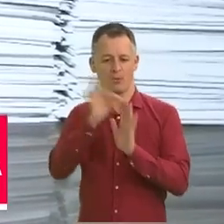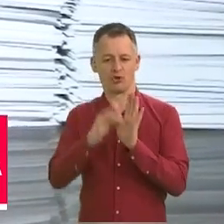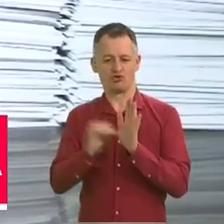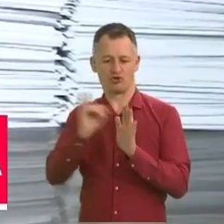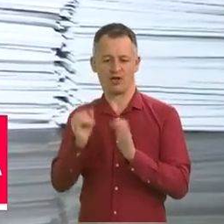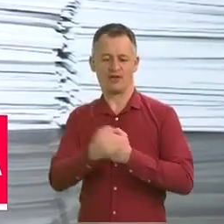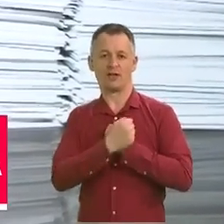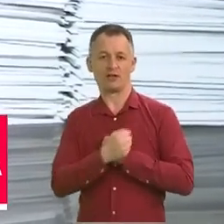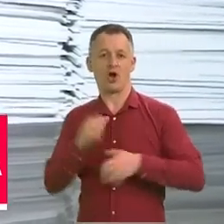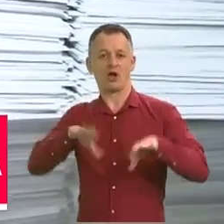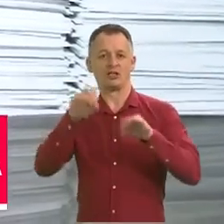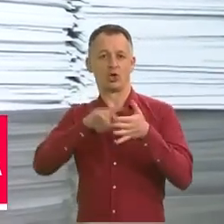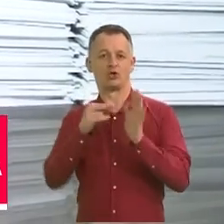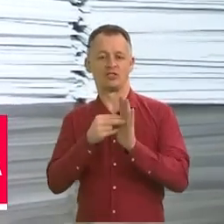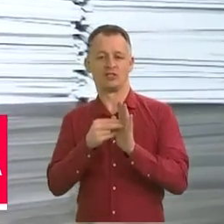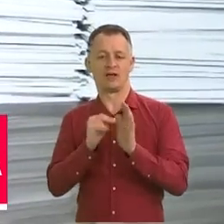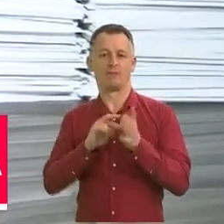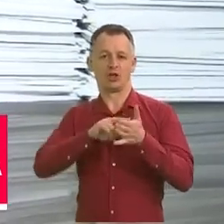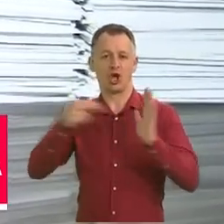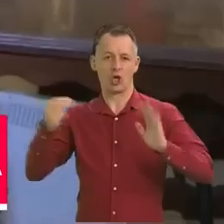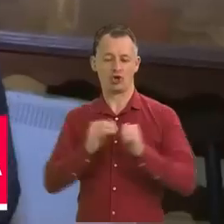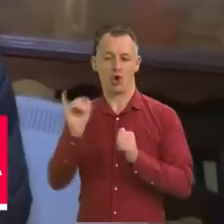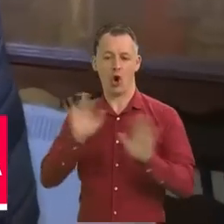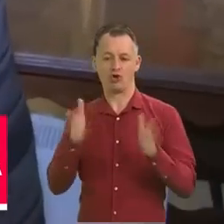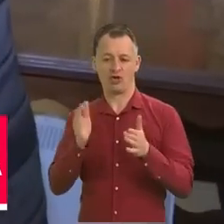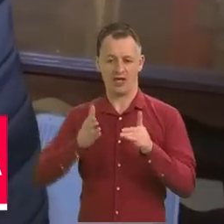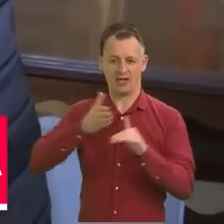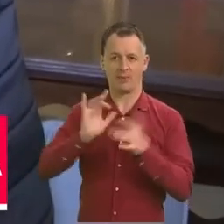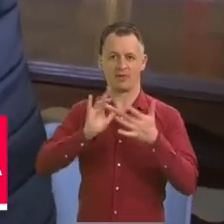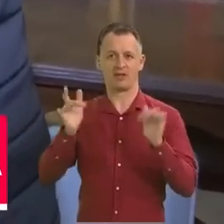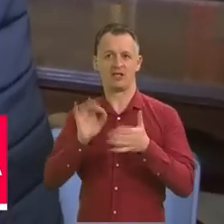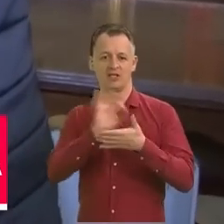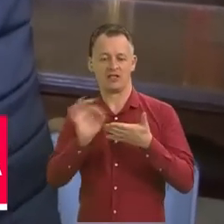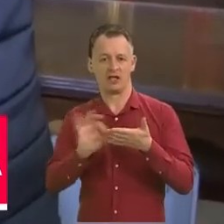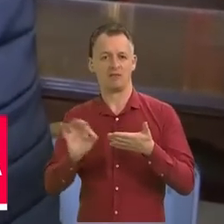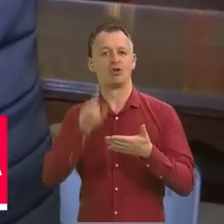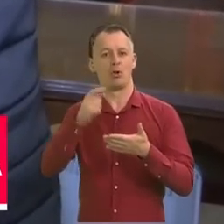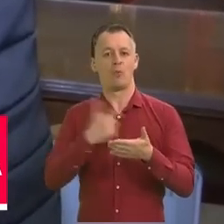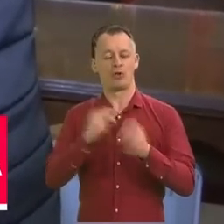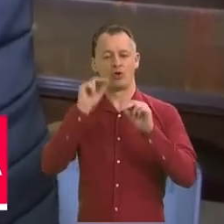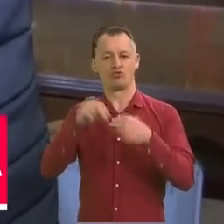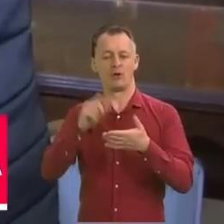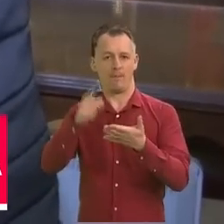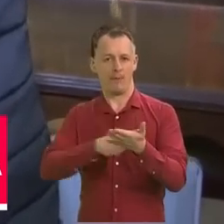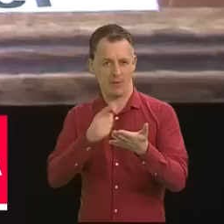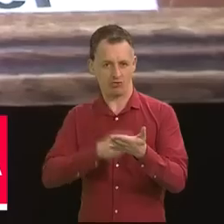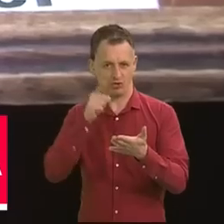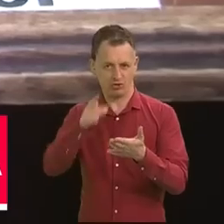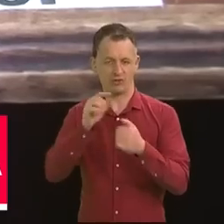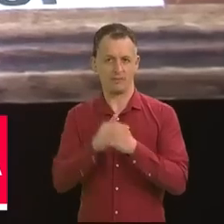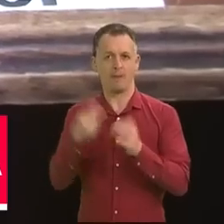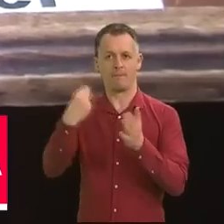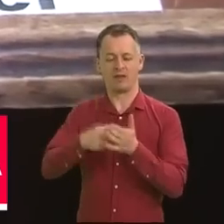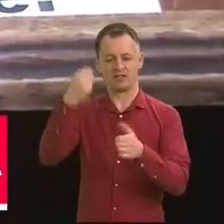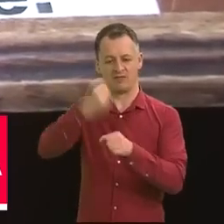o soluție tehnologică. Oricine dorește intră pe internet, scrie pomelnice online și ajunge pe pagina unde poate completa un astfel de pomelnic. Plata se